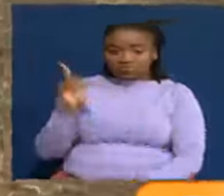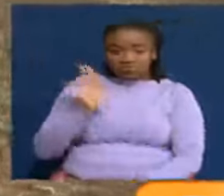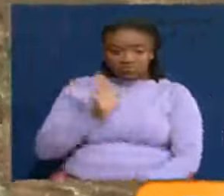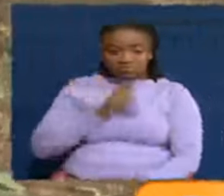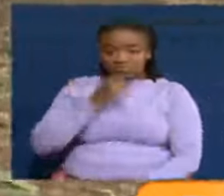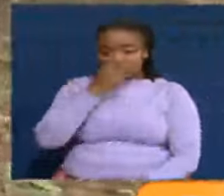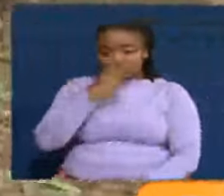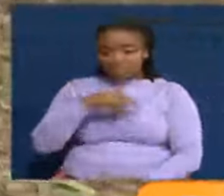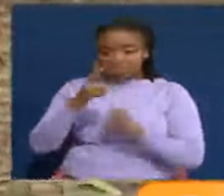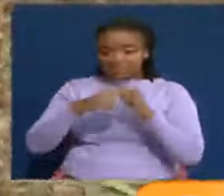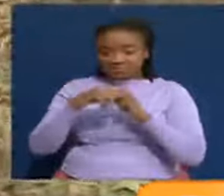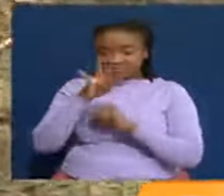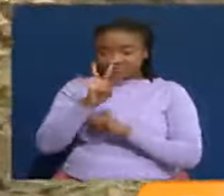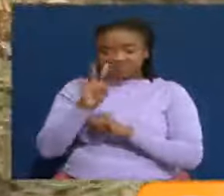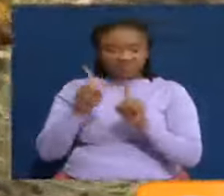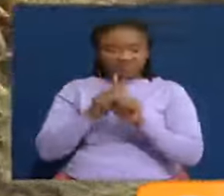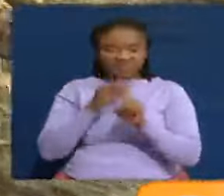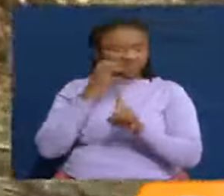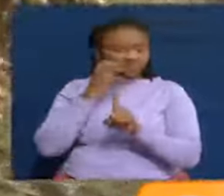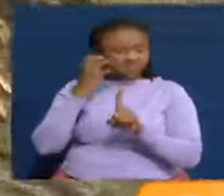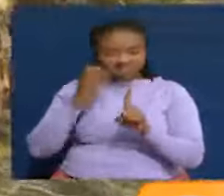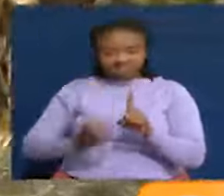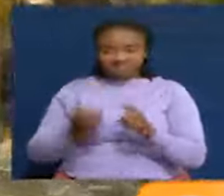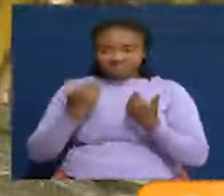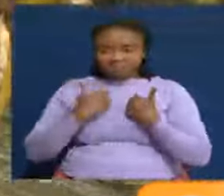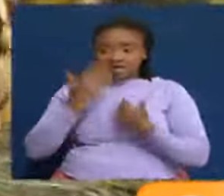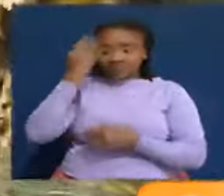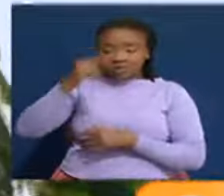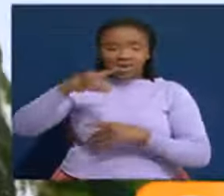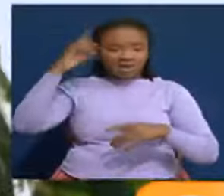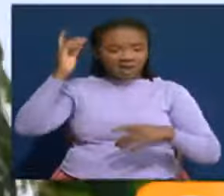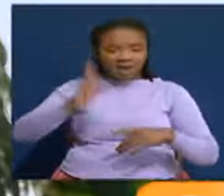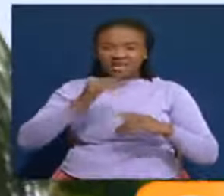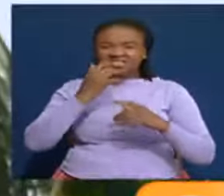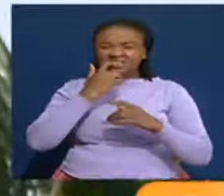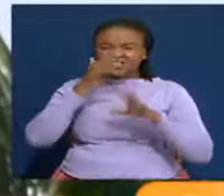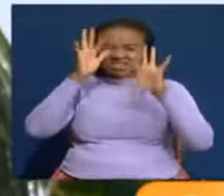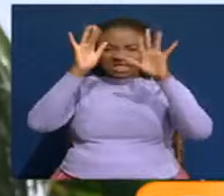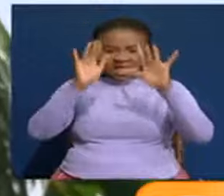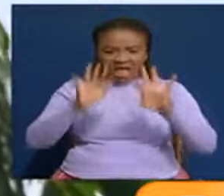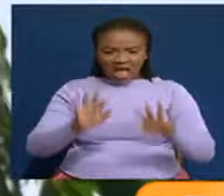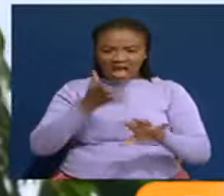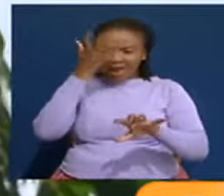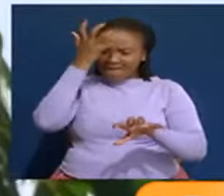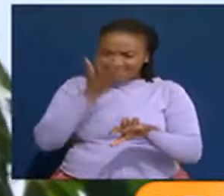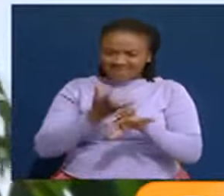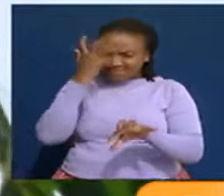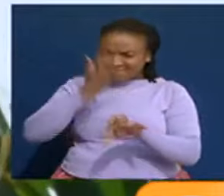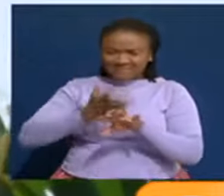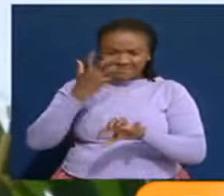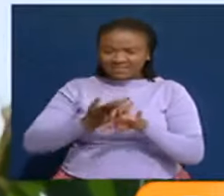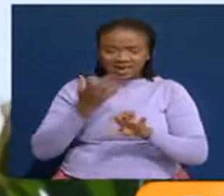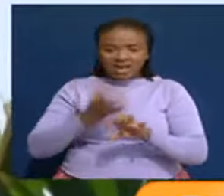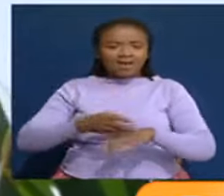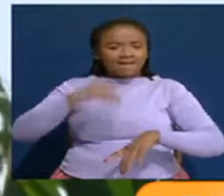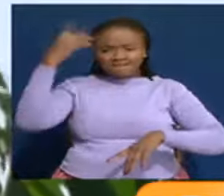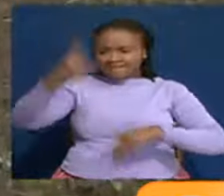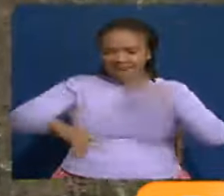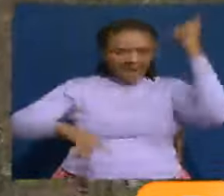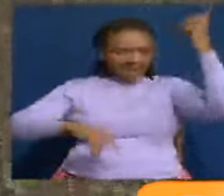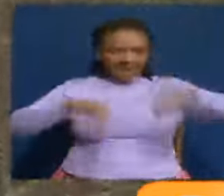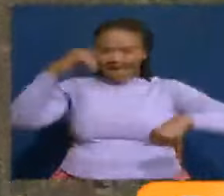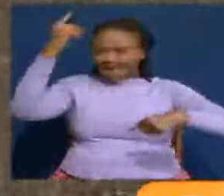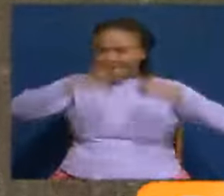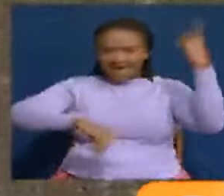74 bado anatamaushwa na uharibifu huu uliosababishwa na mvua ya barafu iliyoanza saa 9 jioni na baada ya dakika